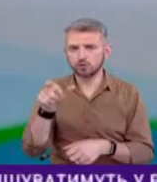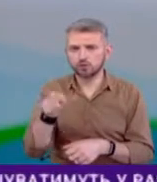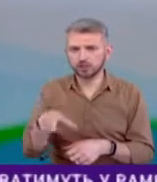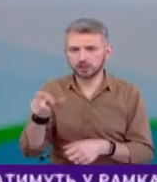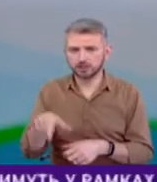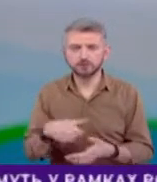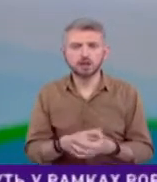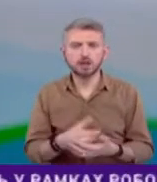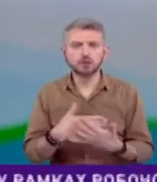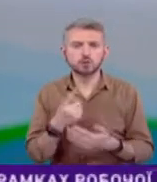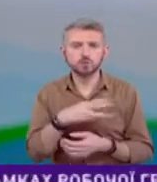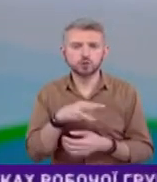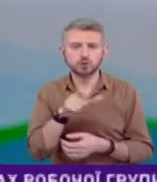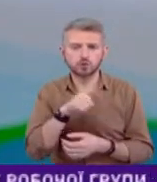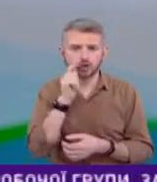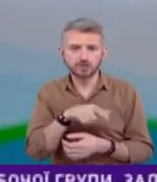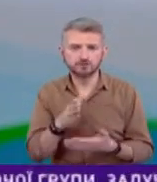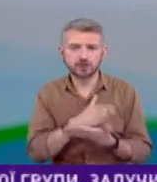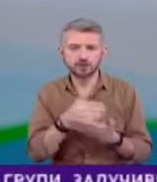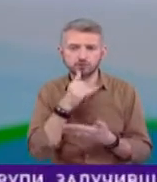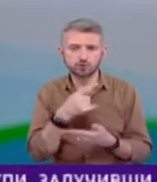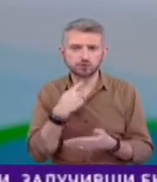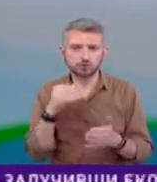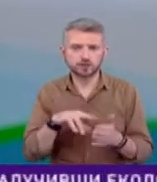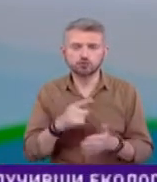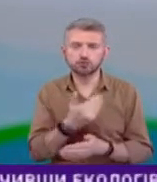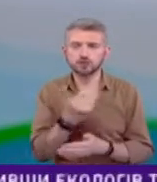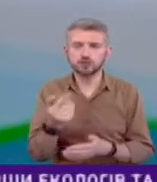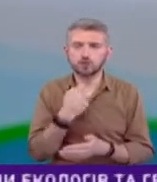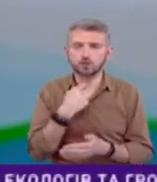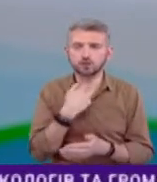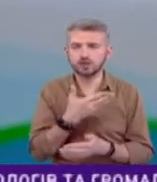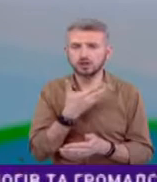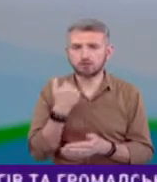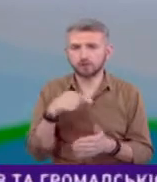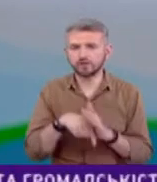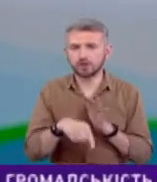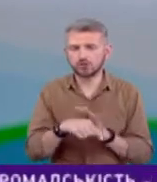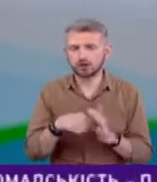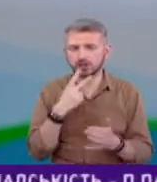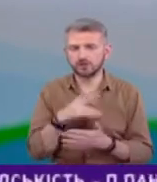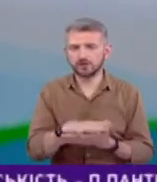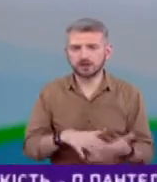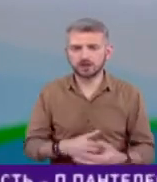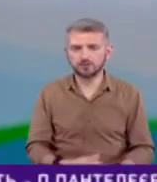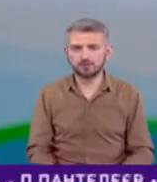Близько мільйона українців взагалі не зможуть проголосувати. Чому їхні голоси не мають значення? Сюжет Наталки